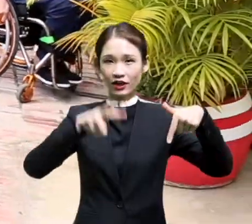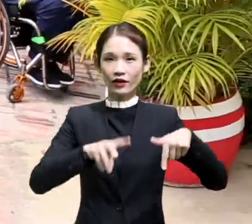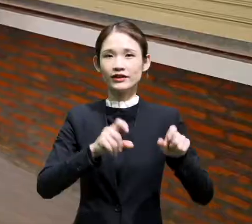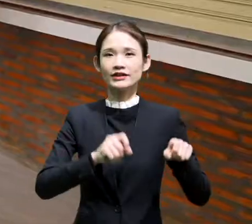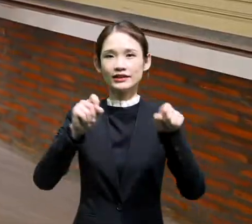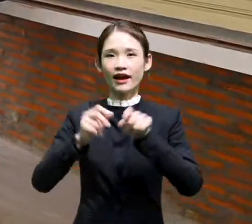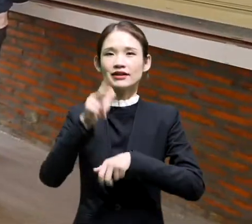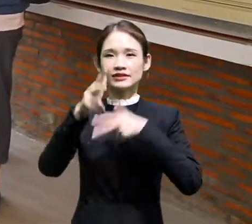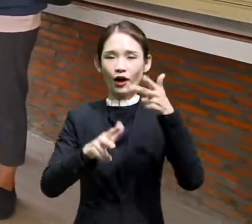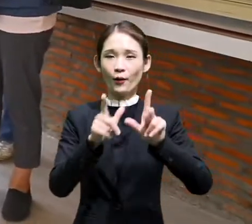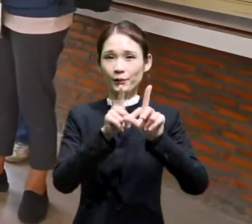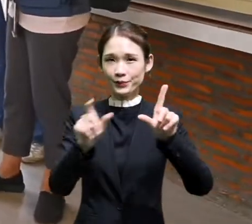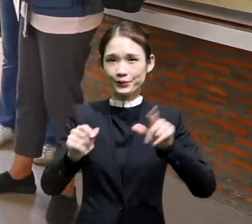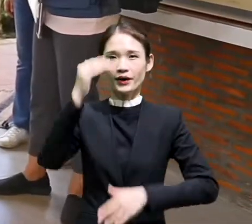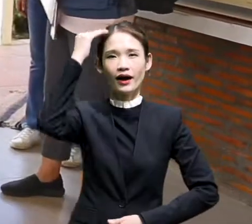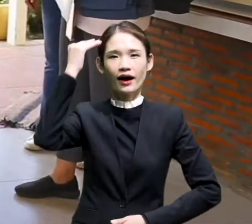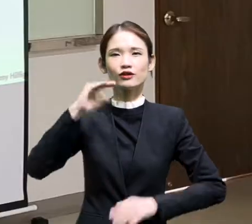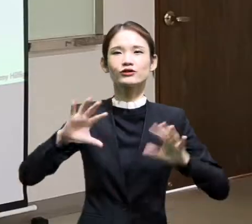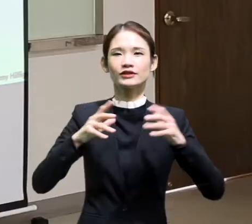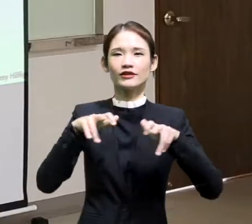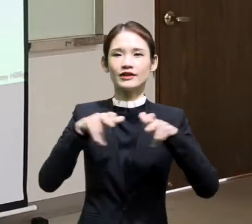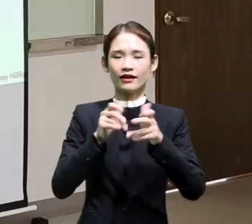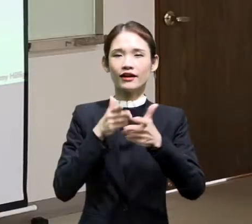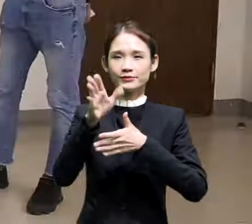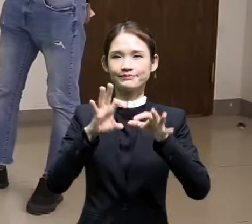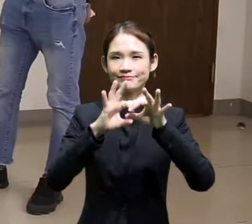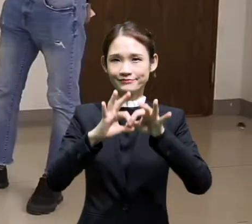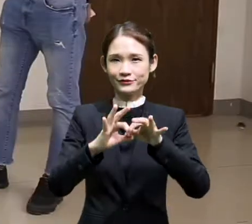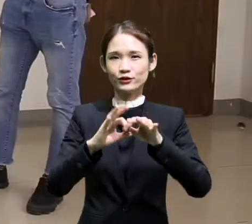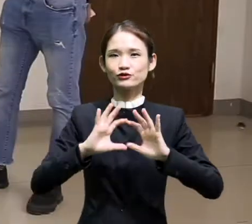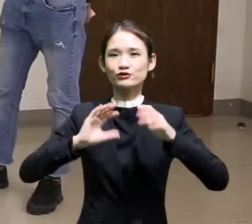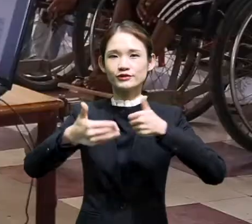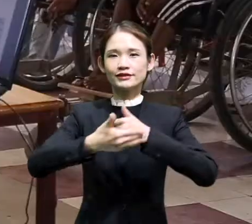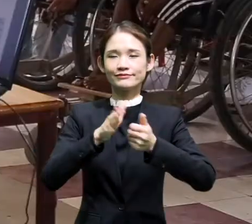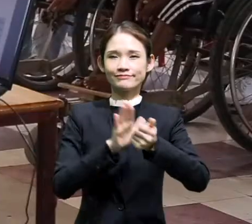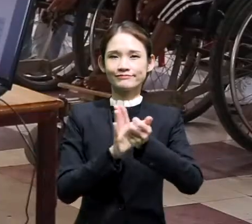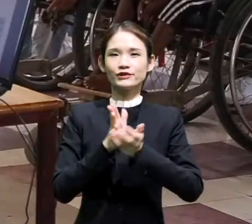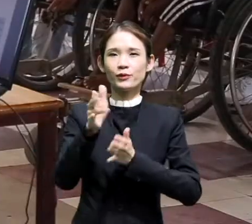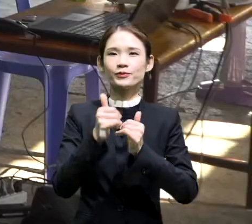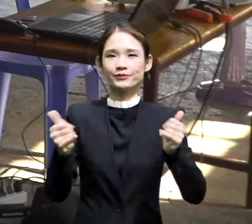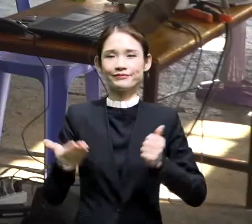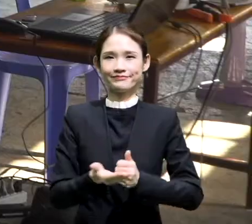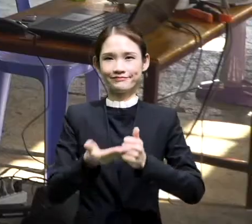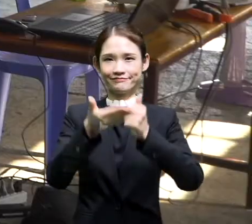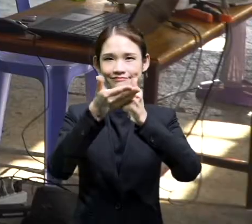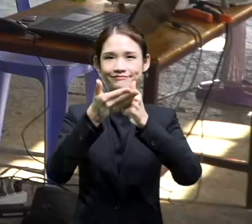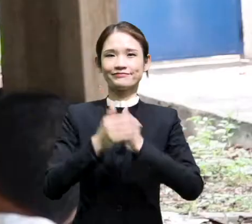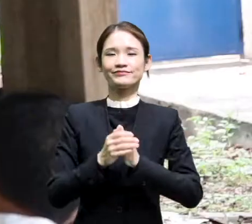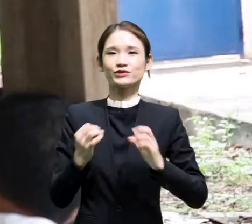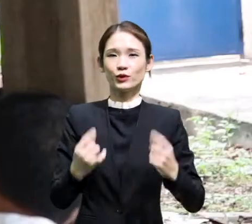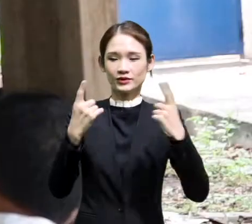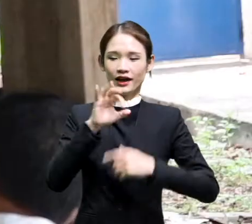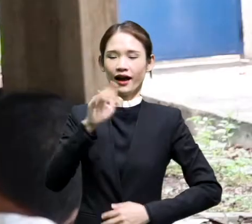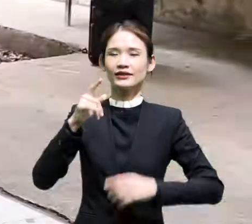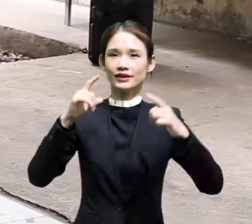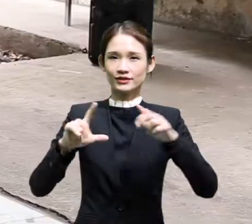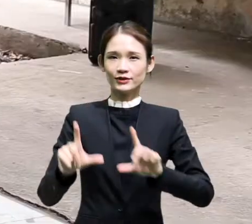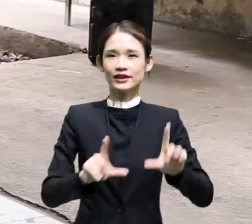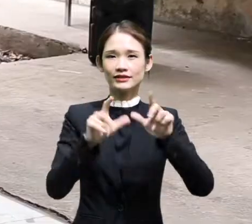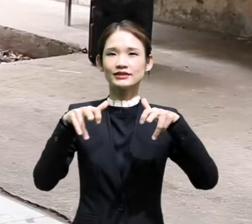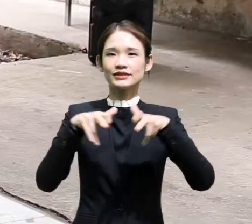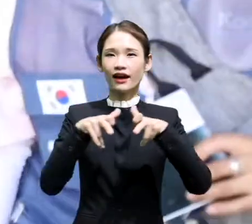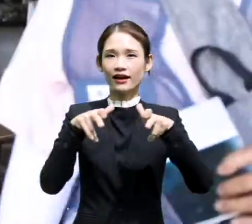인천전략 이행 기금 사업의 일환으로 우리나라에서 장애 분야에 대한 국제협력 전문가를 양성하고 동시에 아태 지역에 살고